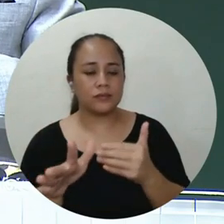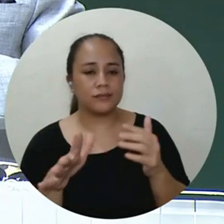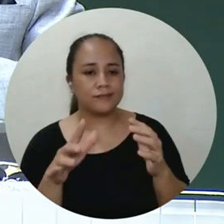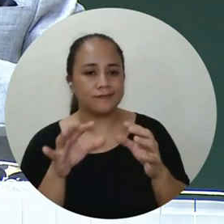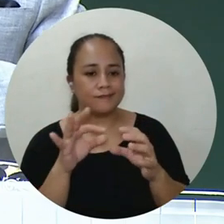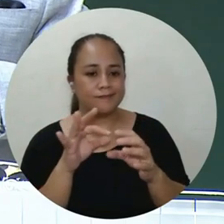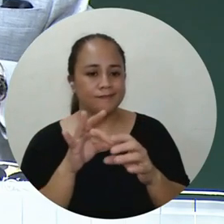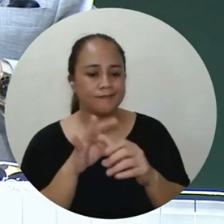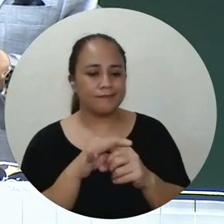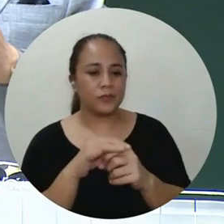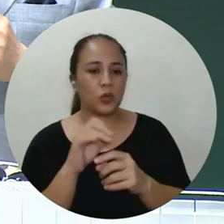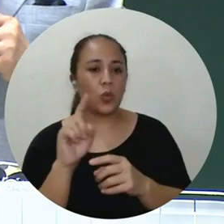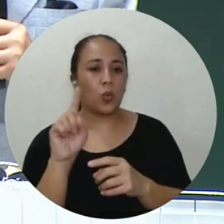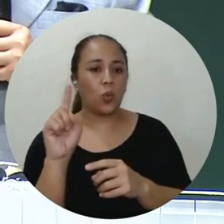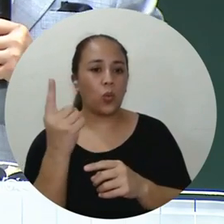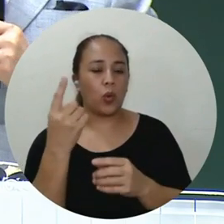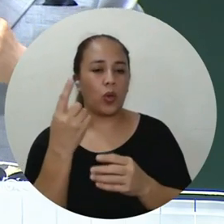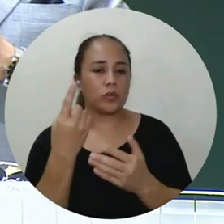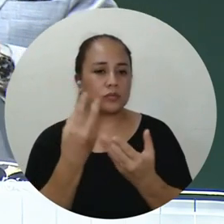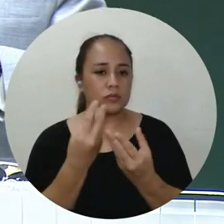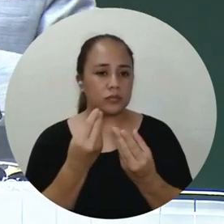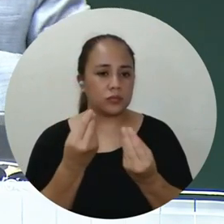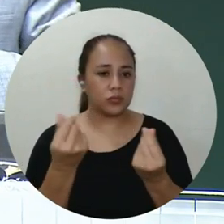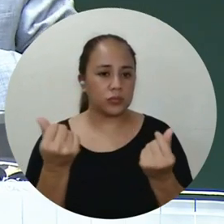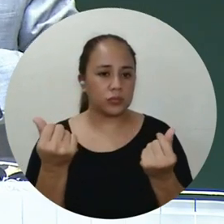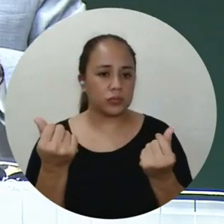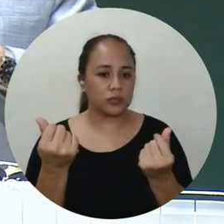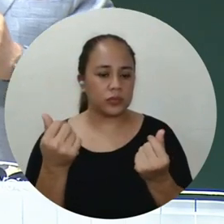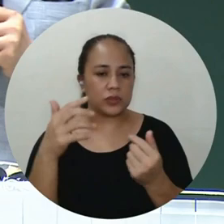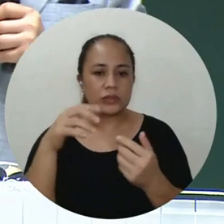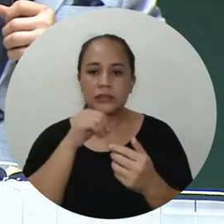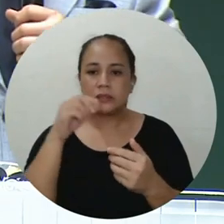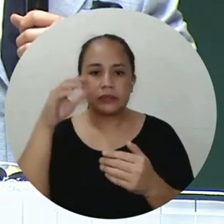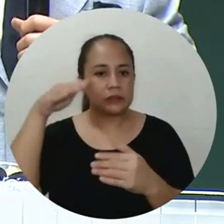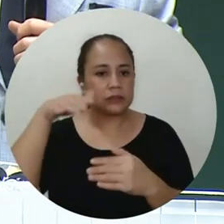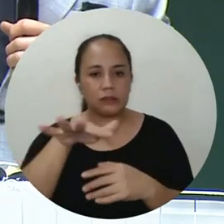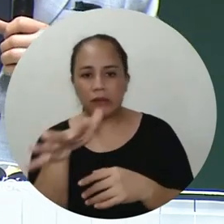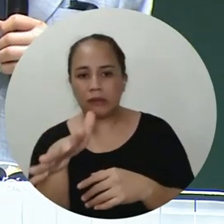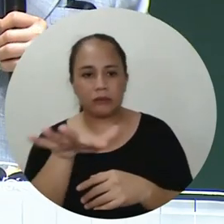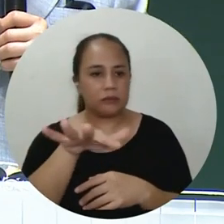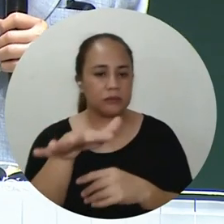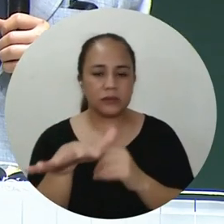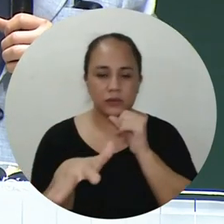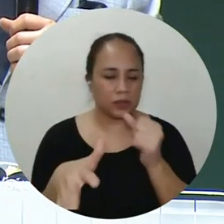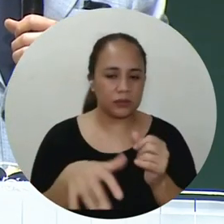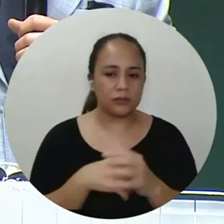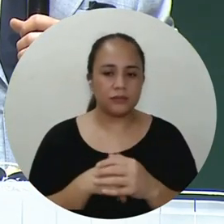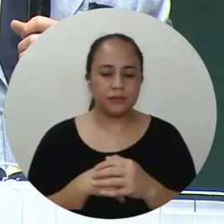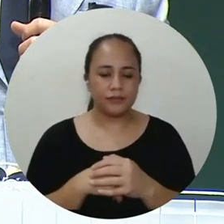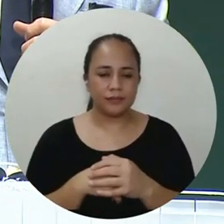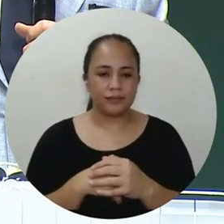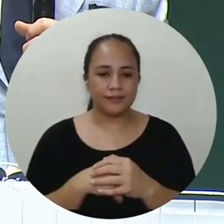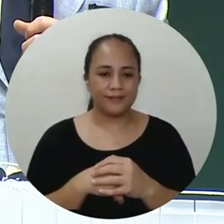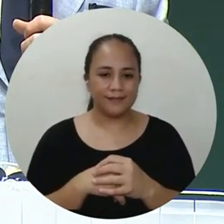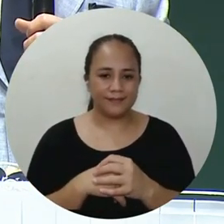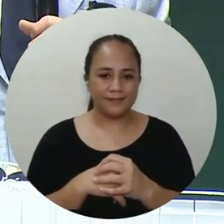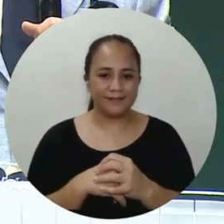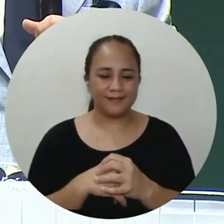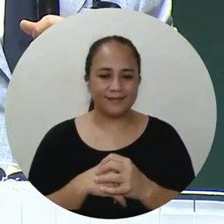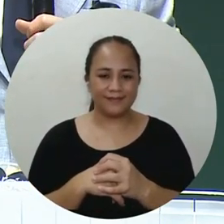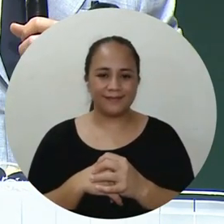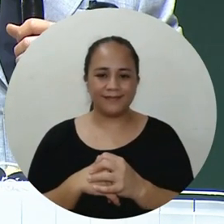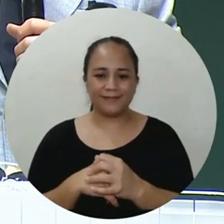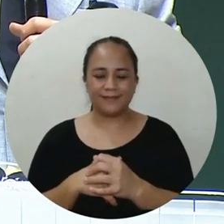않아요. The one who has resolved to this does not waver. 누가 비난을 하든 욕을 하든 내가 손해를 보든 내가 무슨